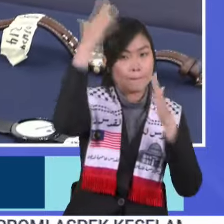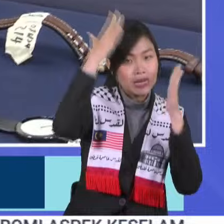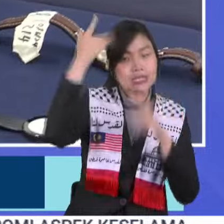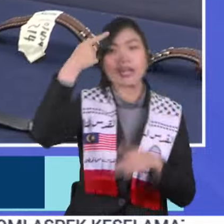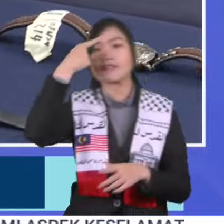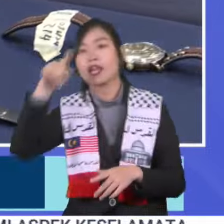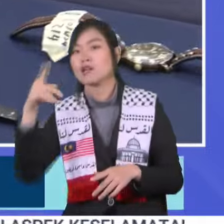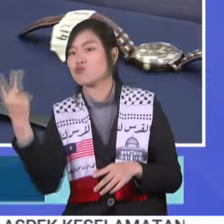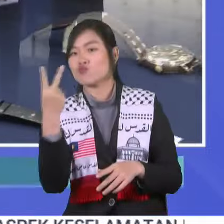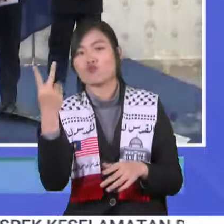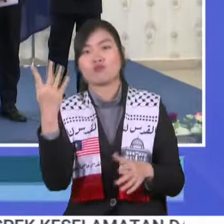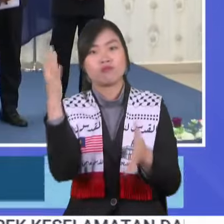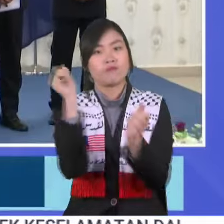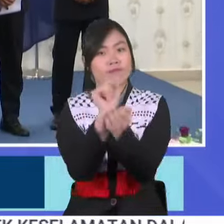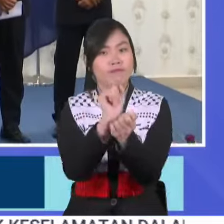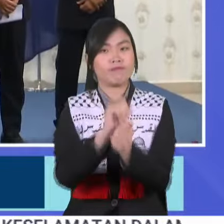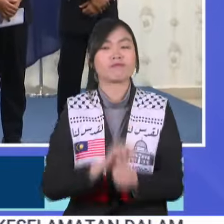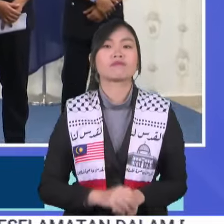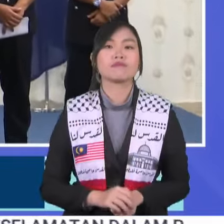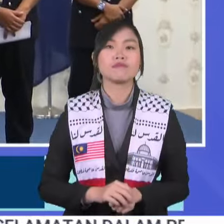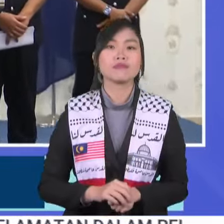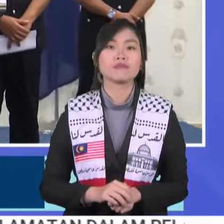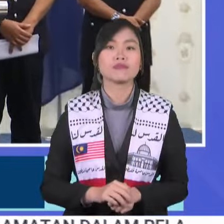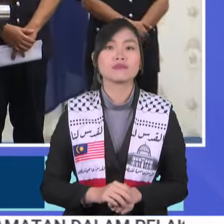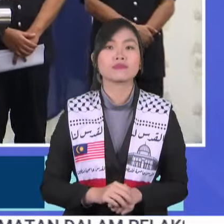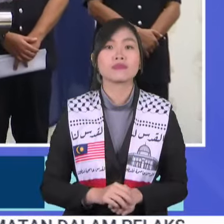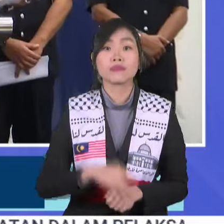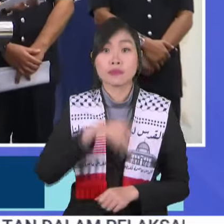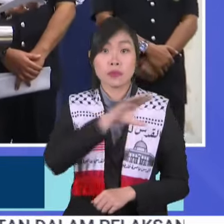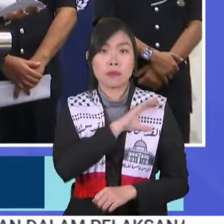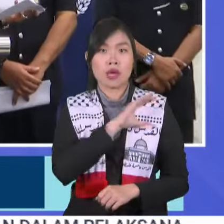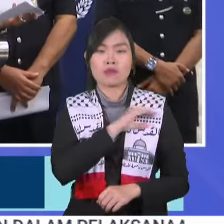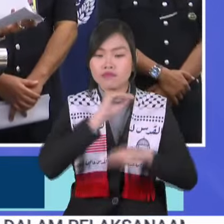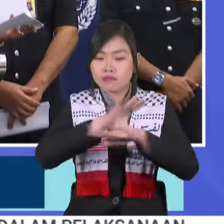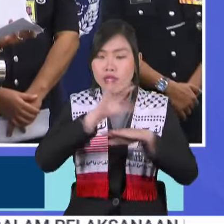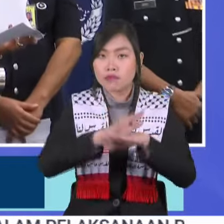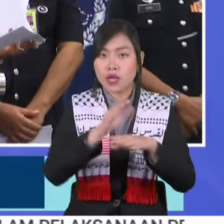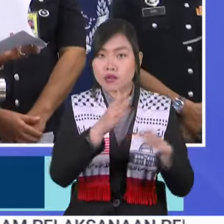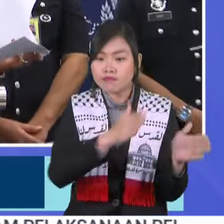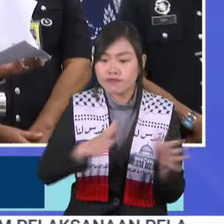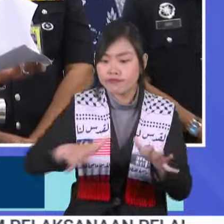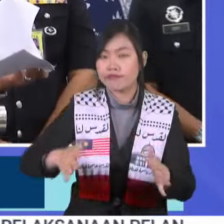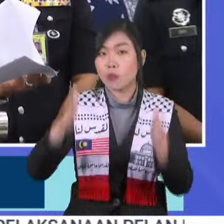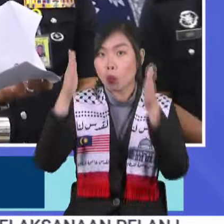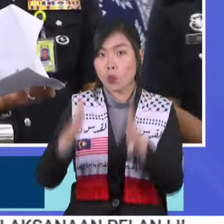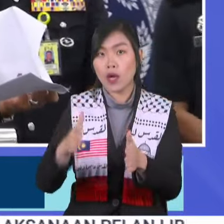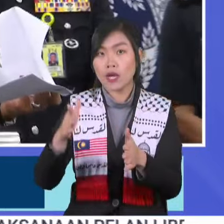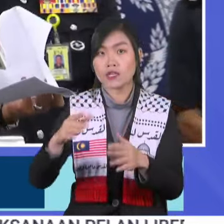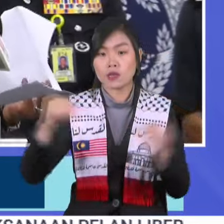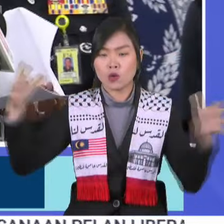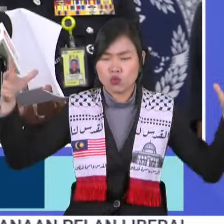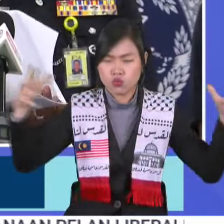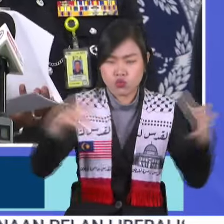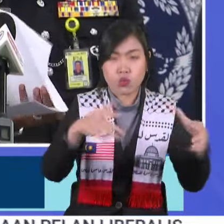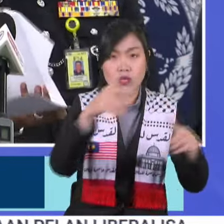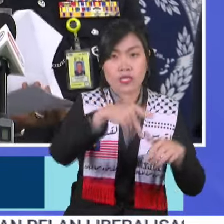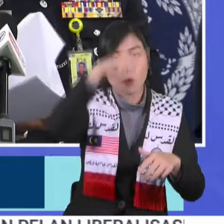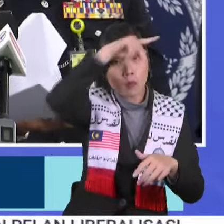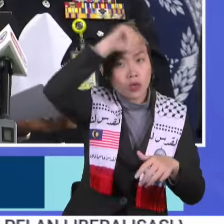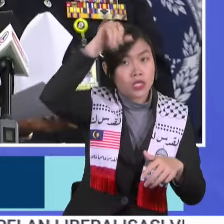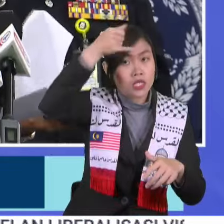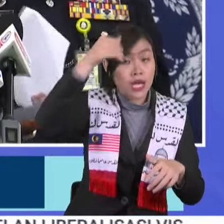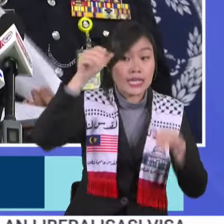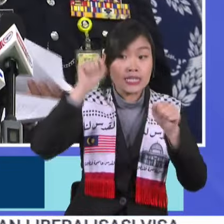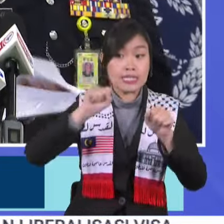Thailand. Dalam perkembangan berasingan, PDRM menasihatkan penganjur perhimpunan aman di hadapan Kompleks Sri Perdana